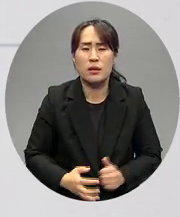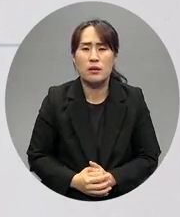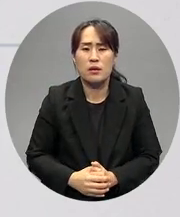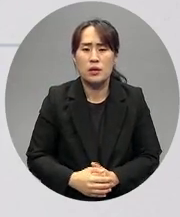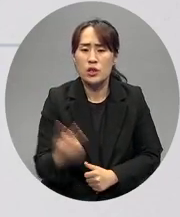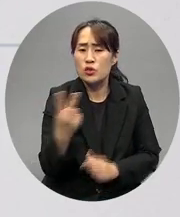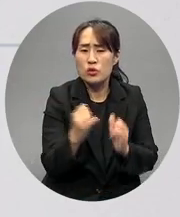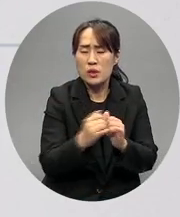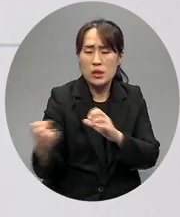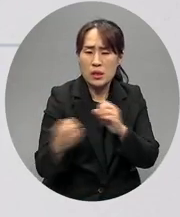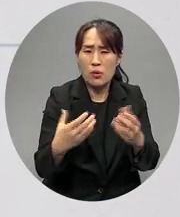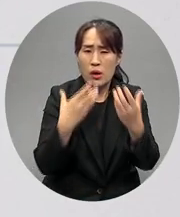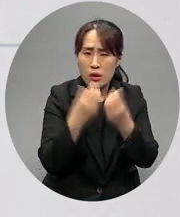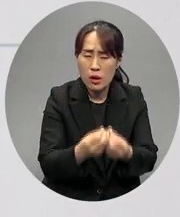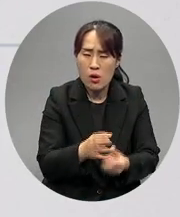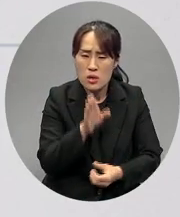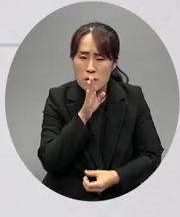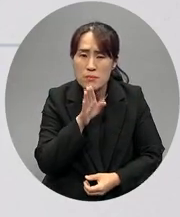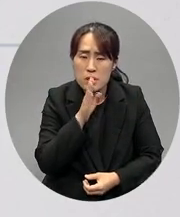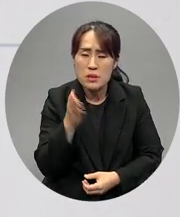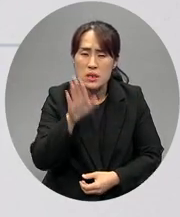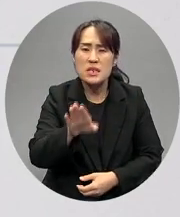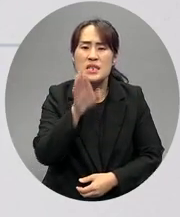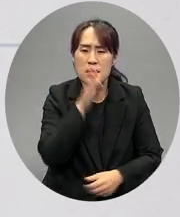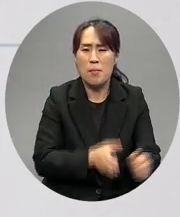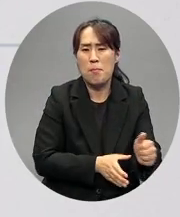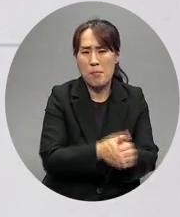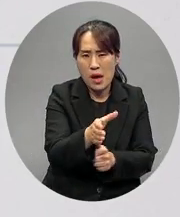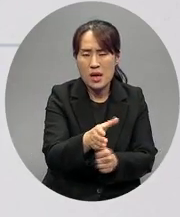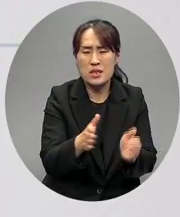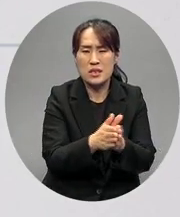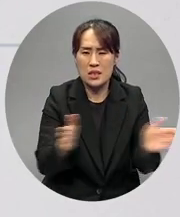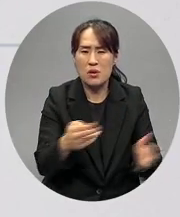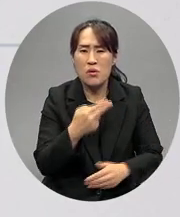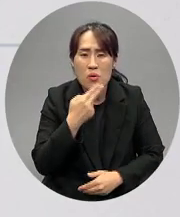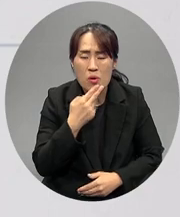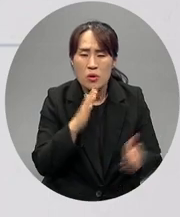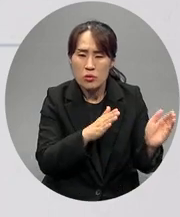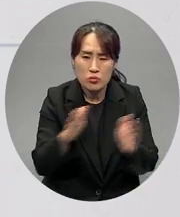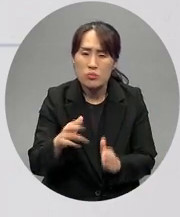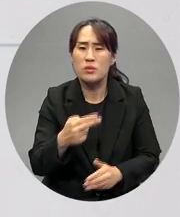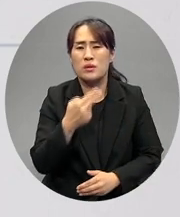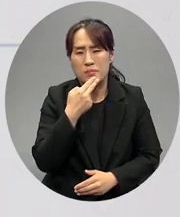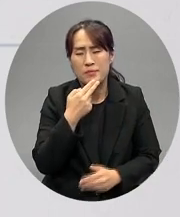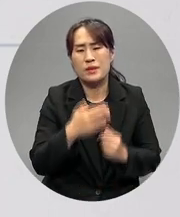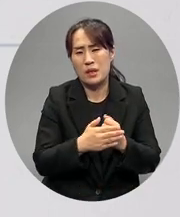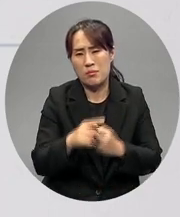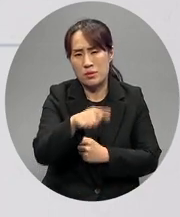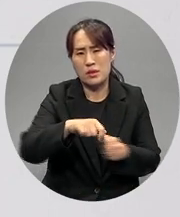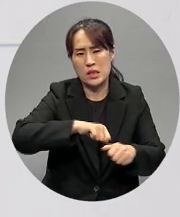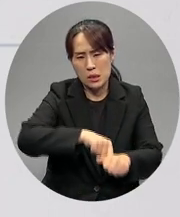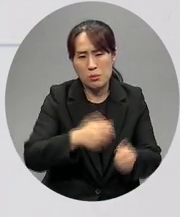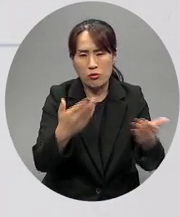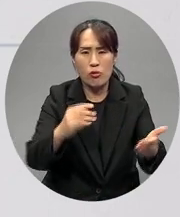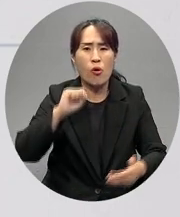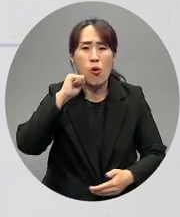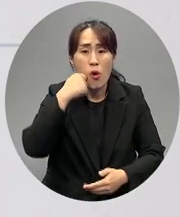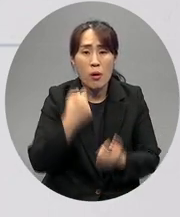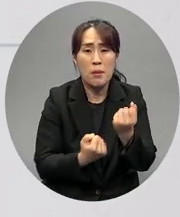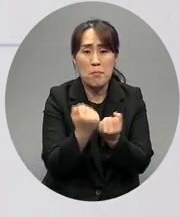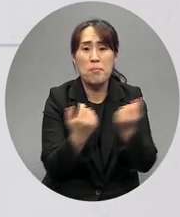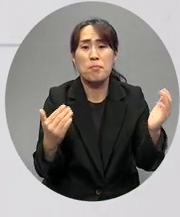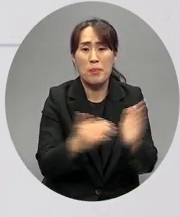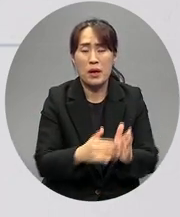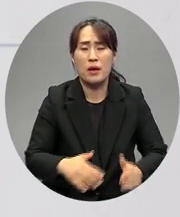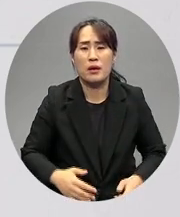두 사람의 대화 내용이 사실이더라도 실제 테러에 착수하거나 준비하는 행동이 없었기 때문에 처벌은 어렵다고 이유를